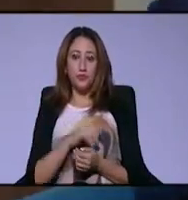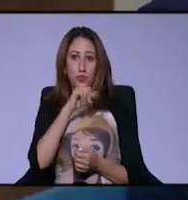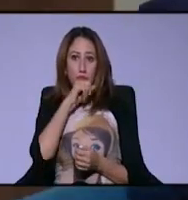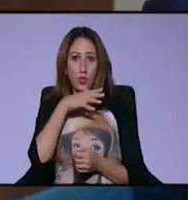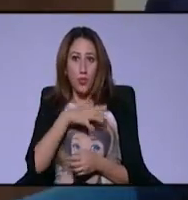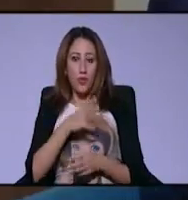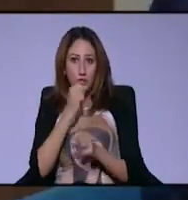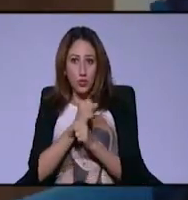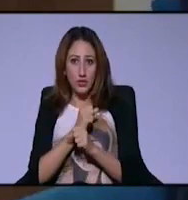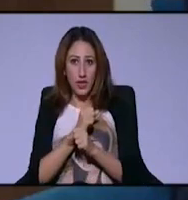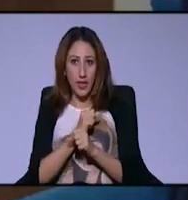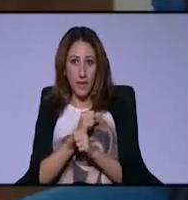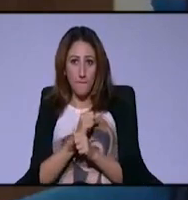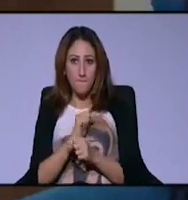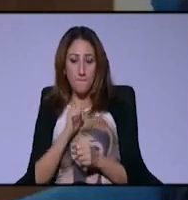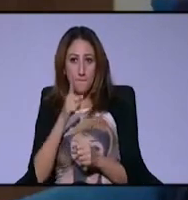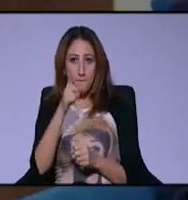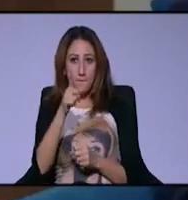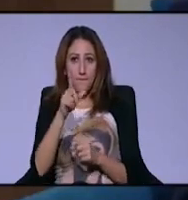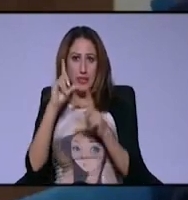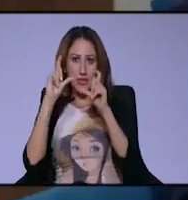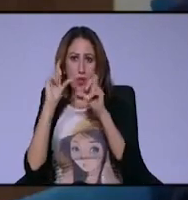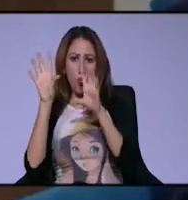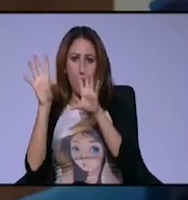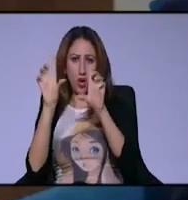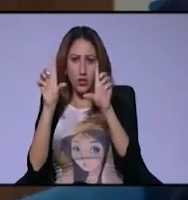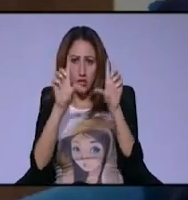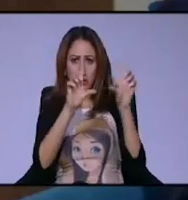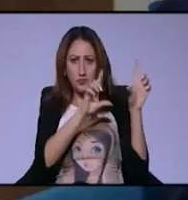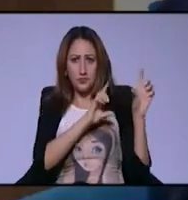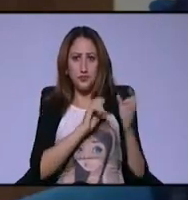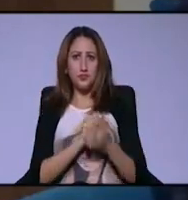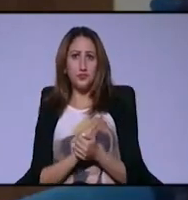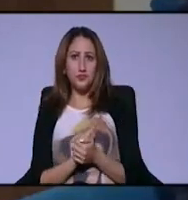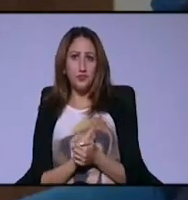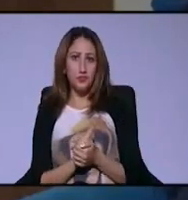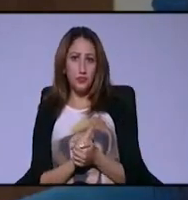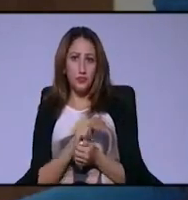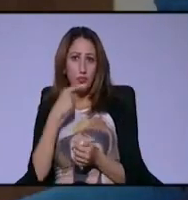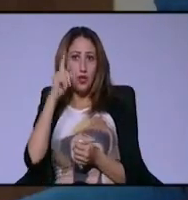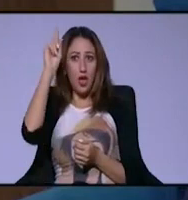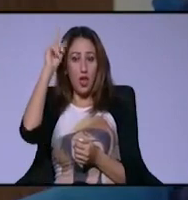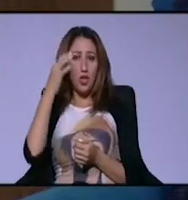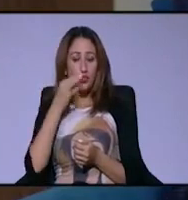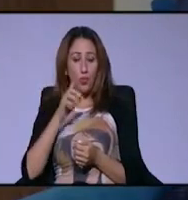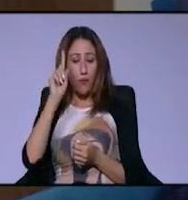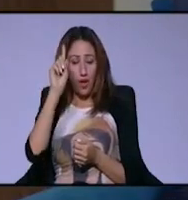وأطال في سؤله لله سبحانه وتعالى عز وجل، أن ربنا سبحانه